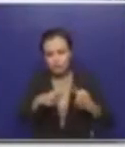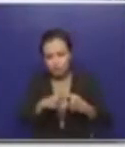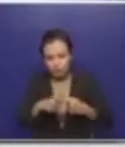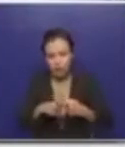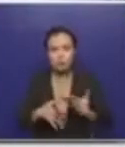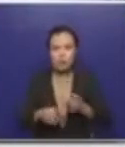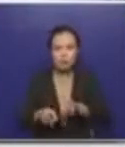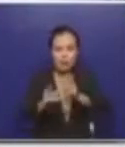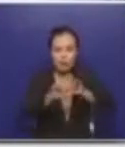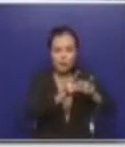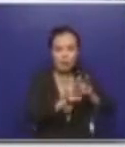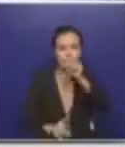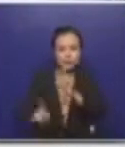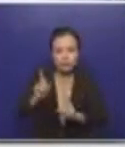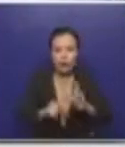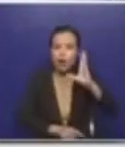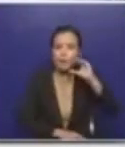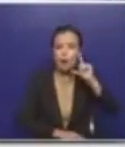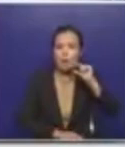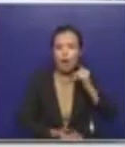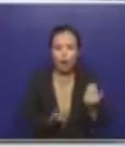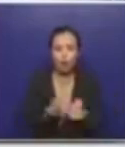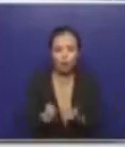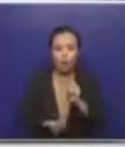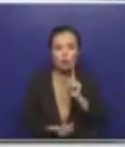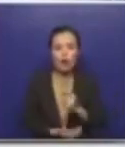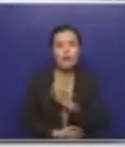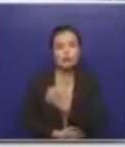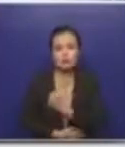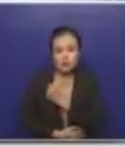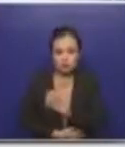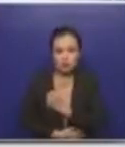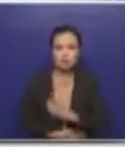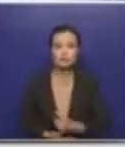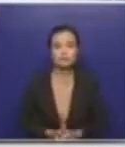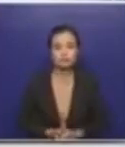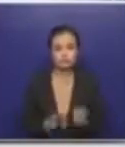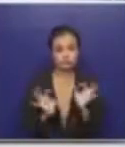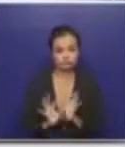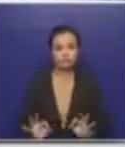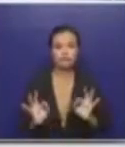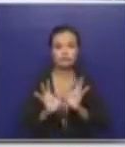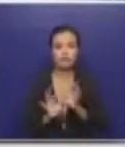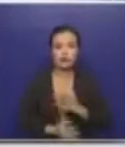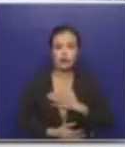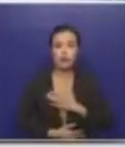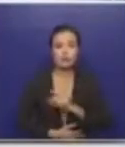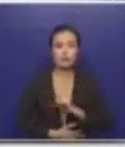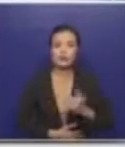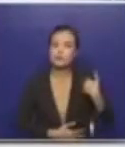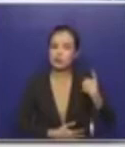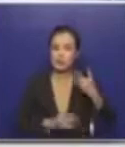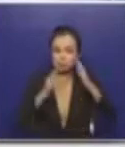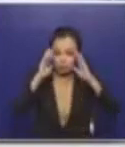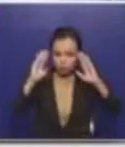เสียเลือดเสียเนื้อพ่อแม่ต้องเสียลูกไปโดยไม่ถึงเวลาอันควรสิ่งสำคัญก็คือเรามีบทเรียนตั้งแ